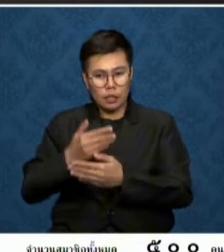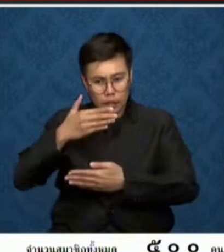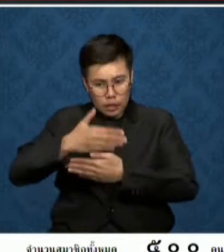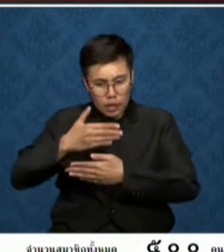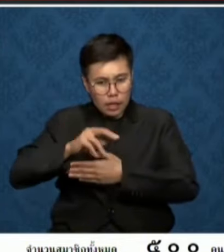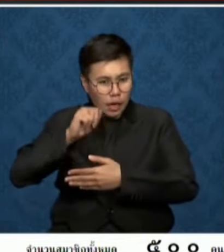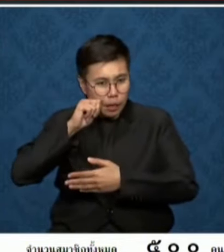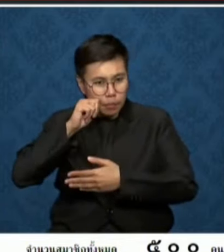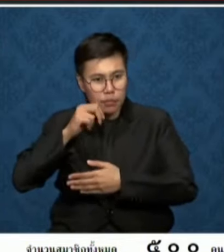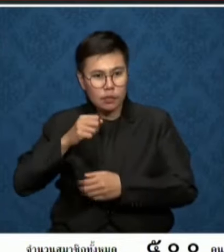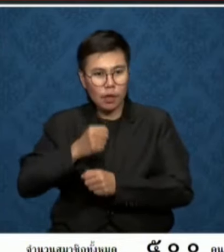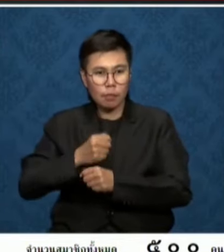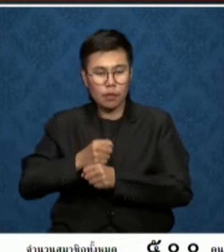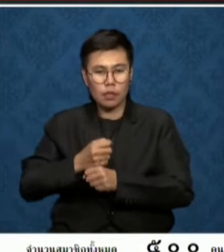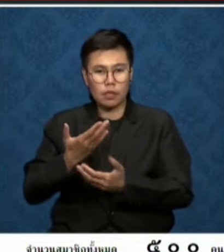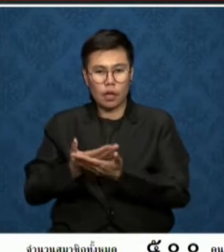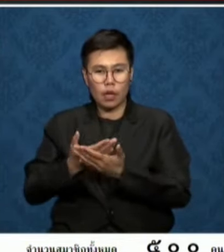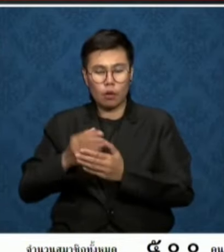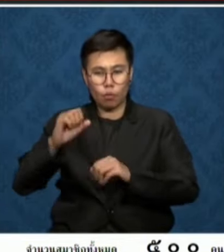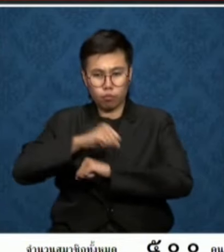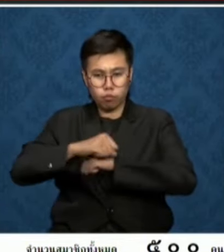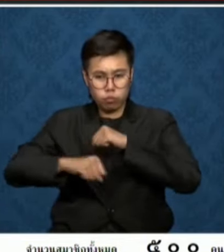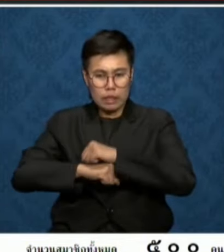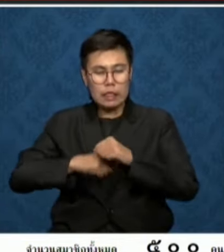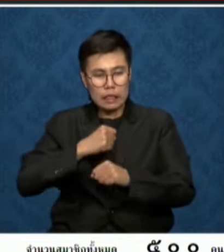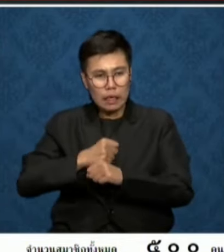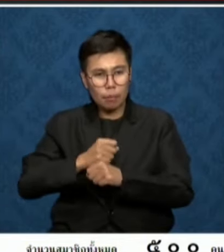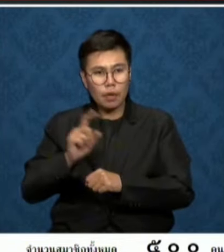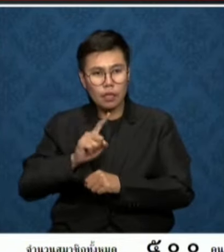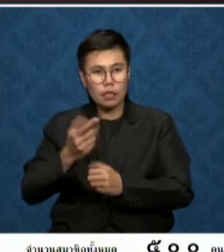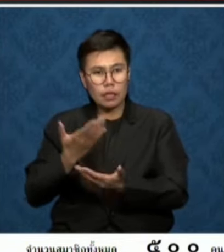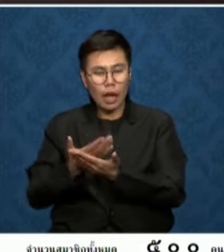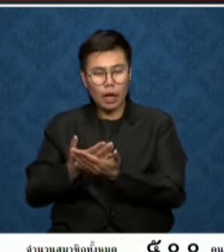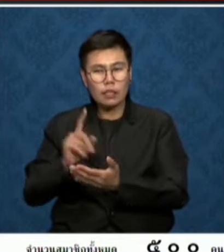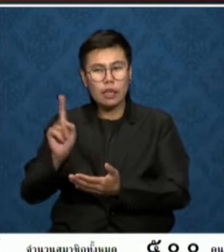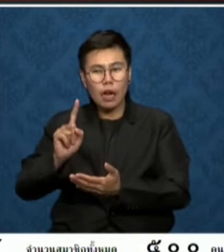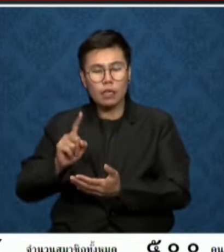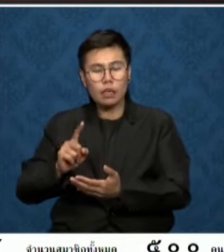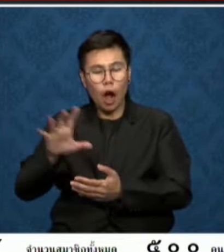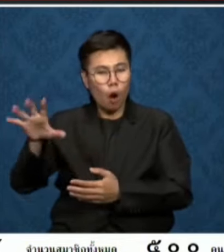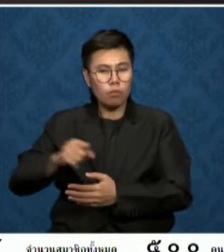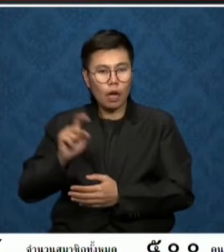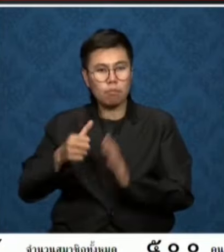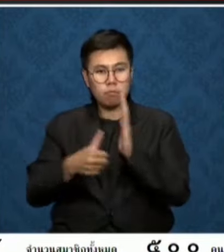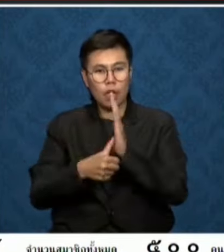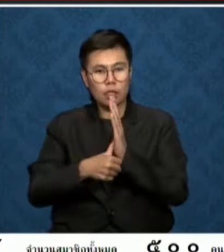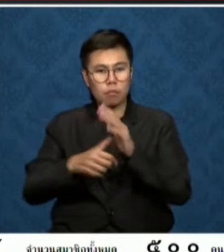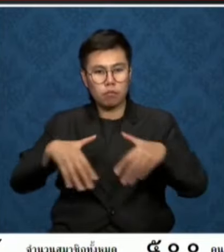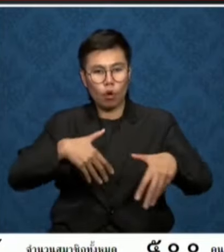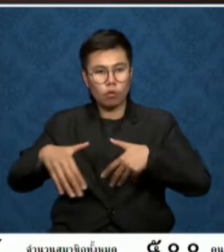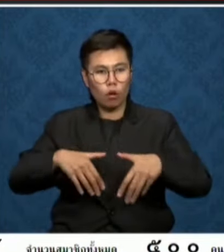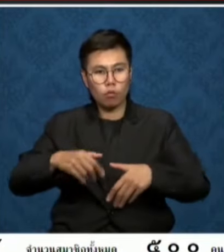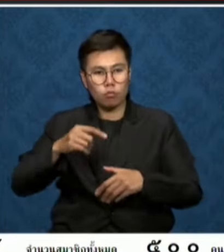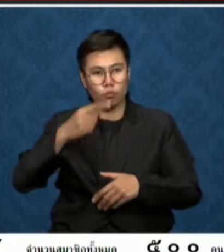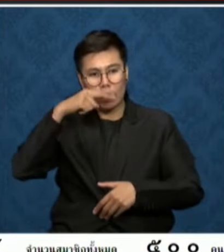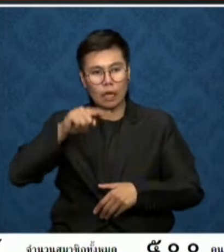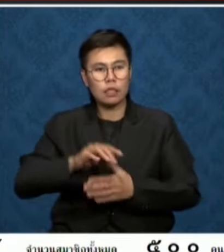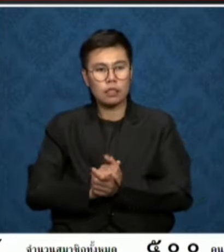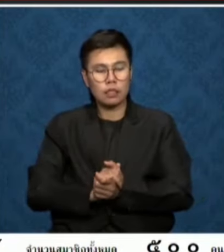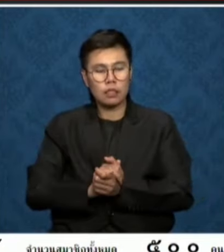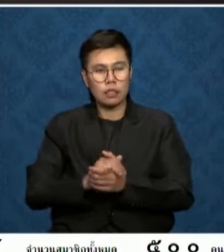ผ่นดินในการก่อสร้างครับซึ่งงบประมาณแผ่นดินก็ไม่ได้มาจากไหนครับมาจากเงินภาษีของพี่น้องประชาชนทุกคนครับจ่